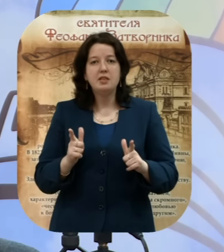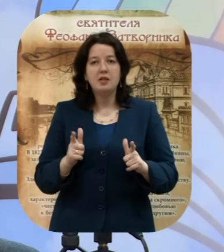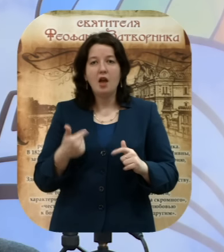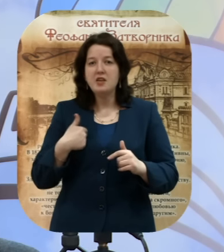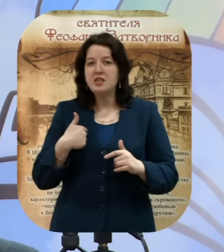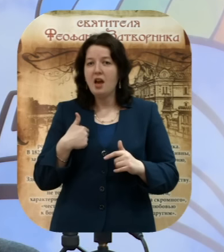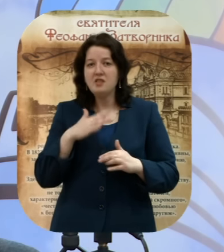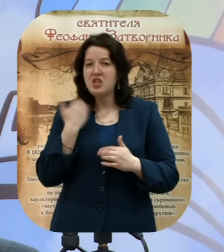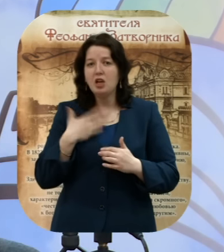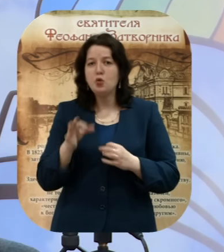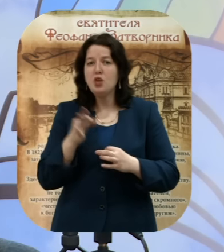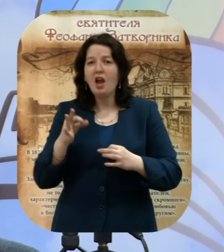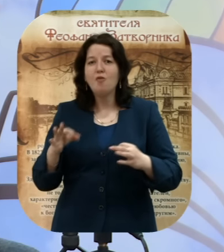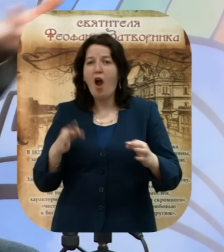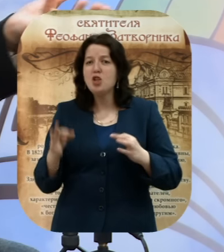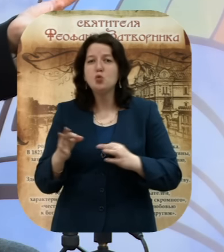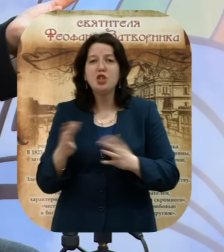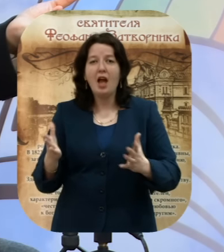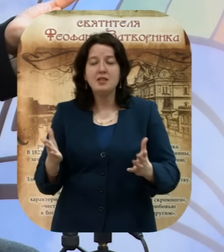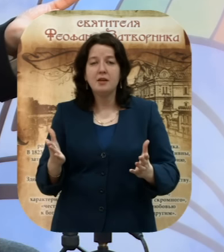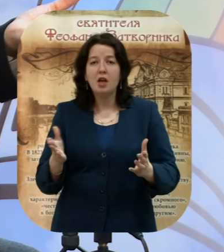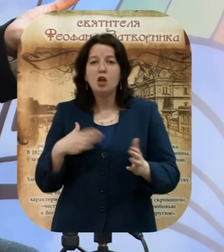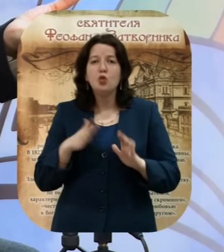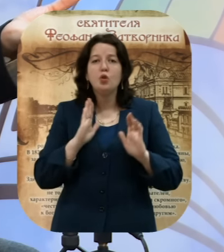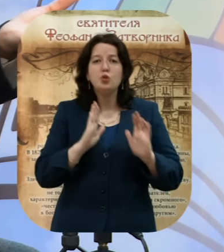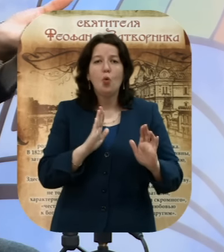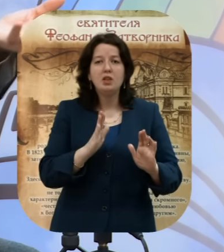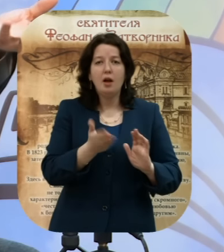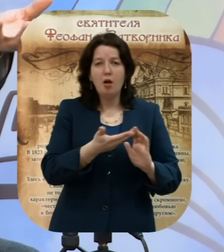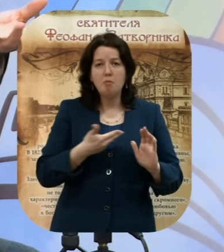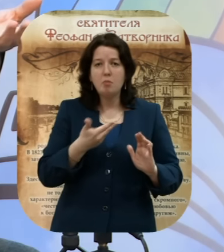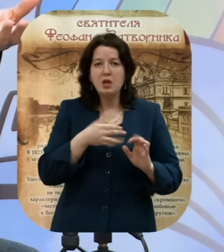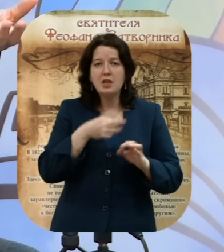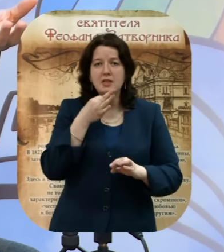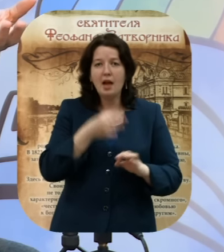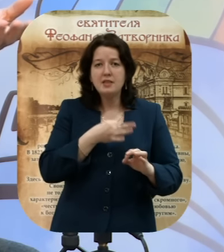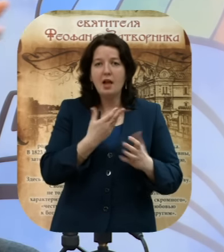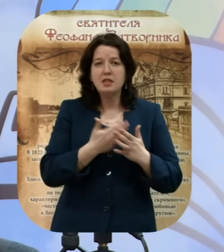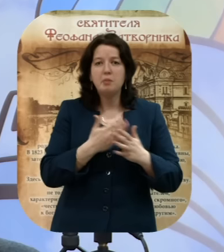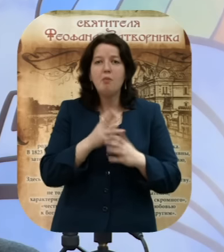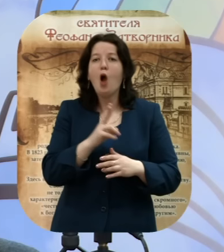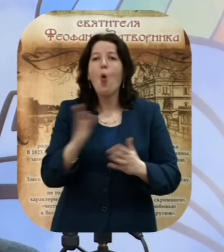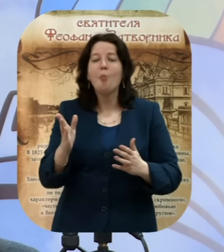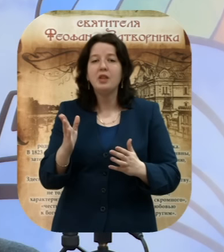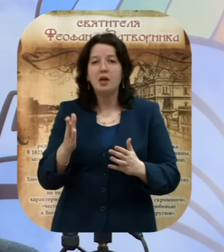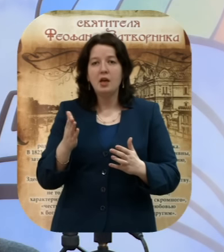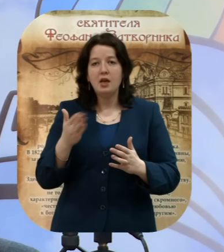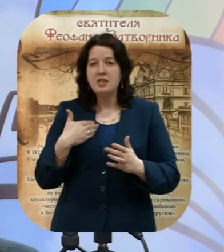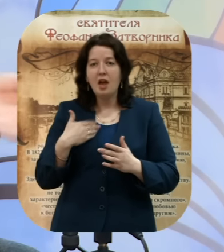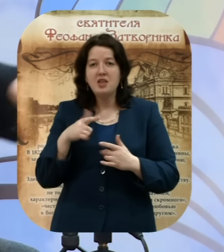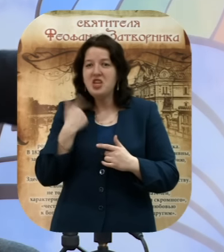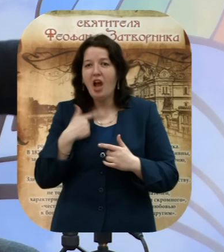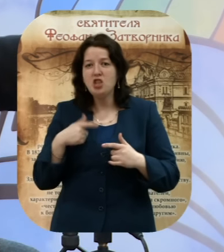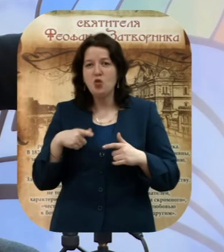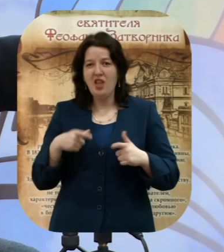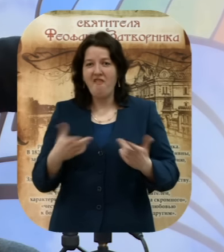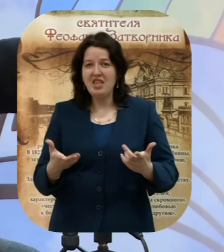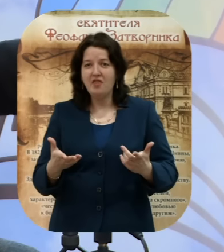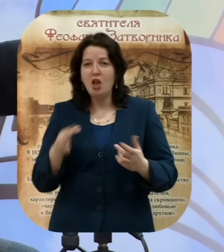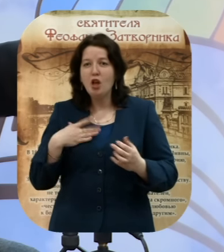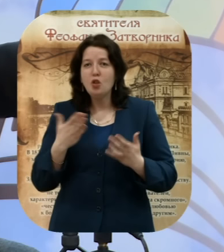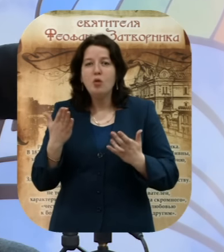никого осуждать, но только мне сказали о ком-то, я начинаю осуждать. Я не хочу не завидовать, но, боже мой,